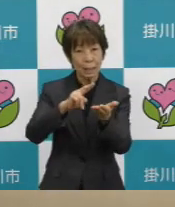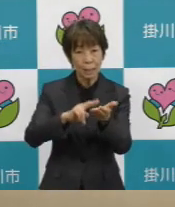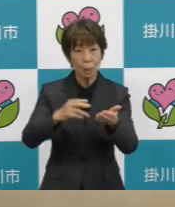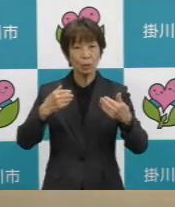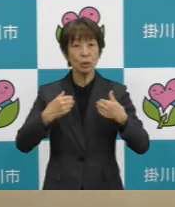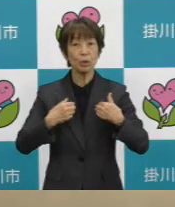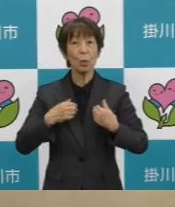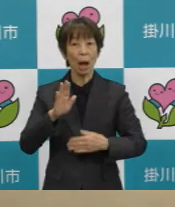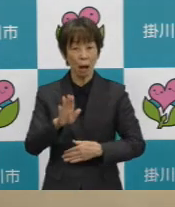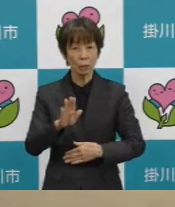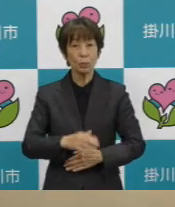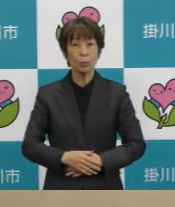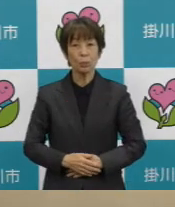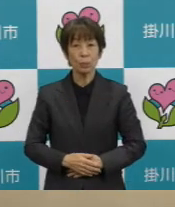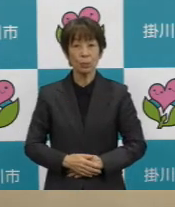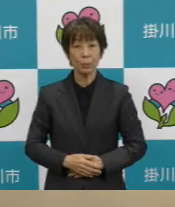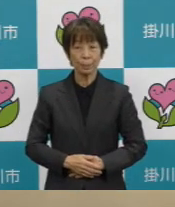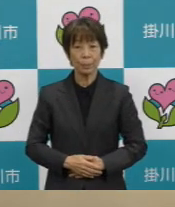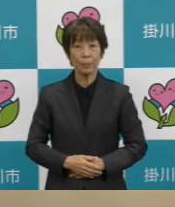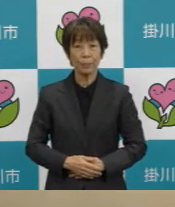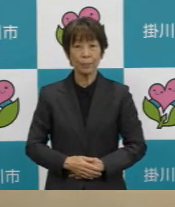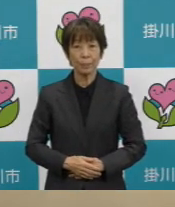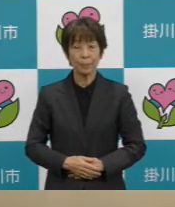。ただ、